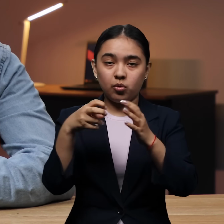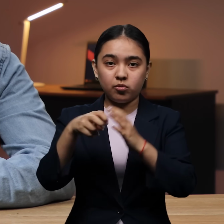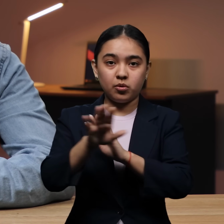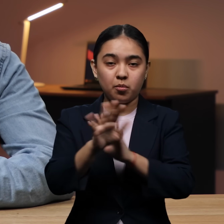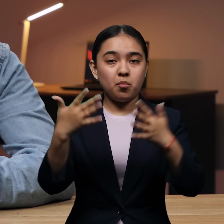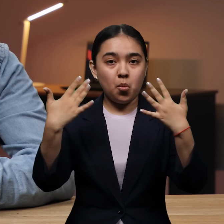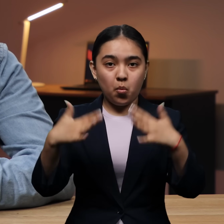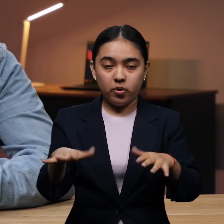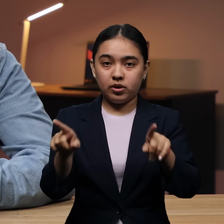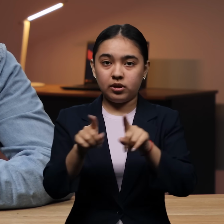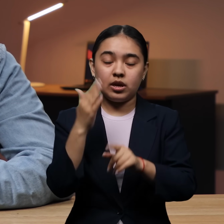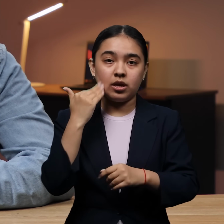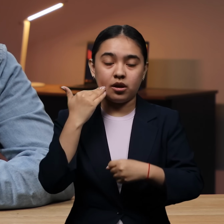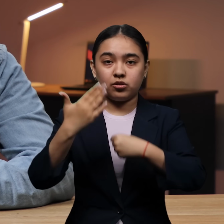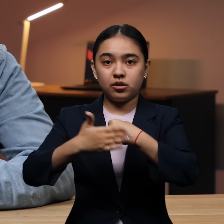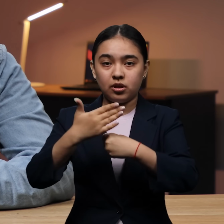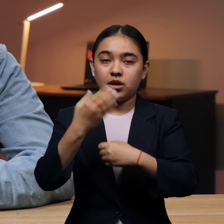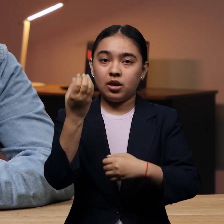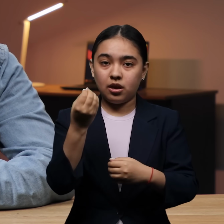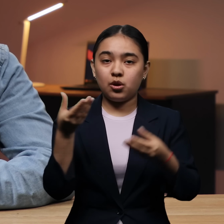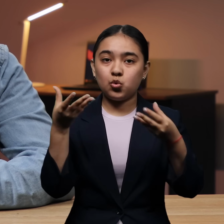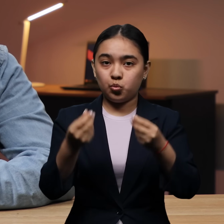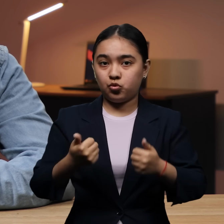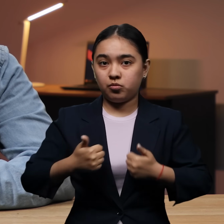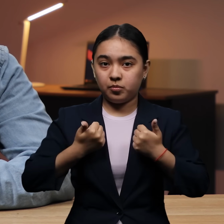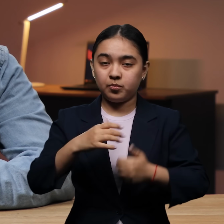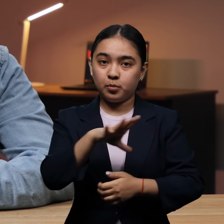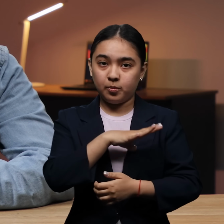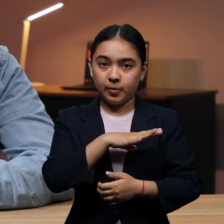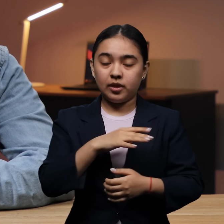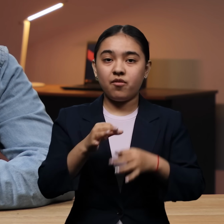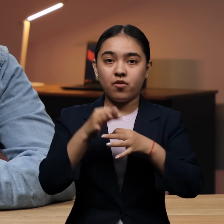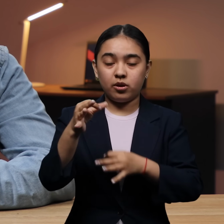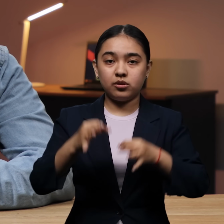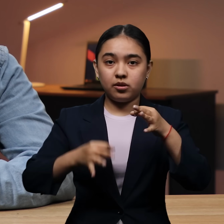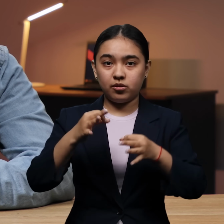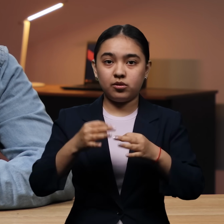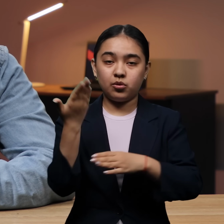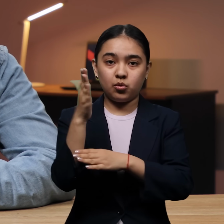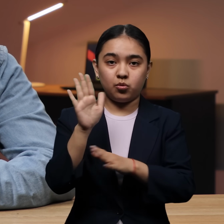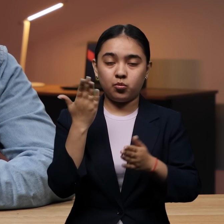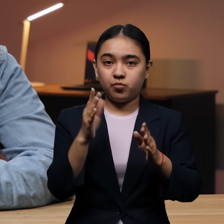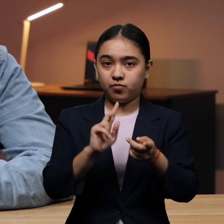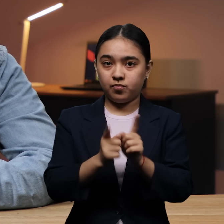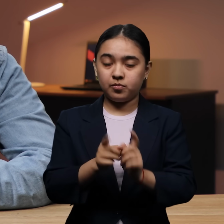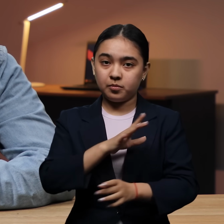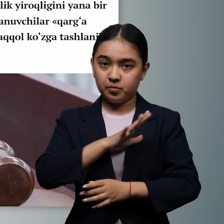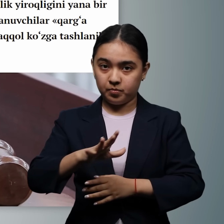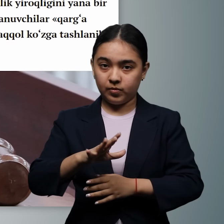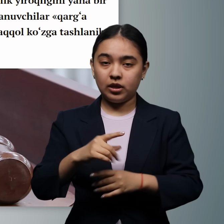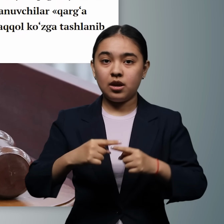vaqtda uydan chiqmasang bo'ldi degan yengil jazoni yana ham yumshatishga umid qilgan. Viloyat sudi hukmni o'zgarishsiz